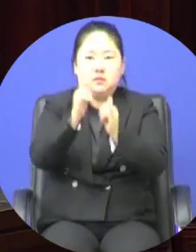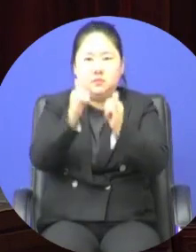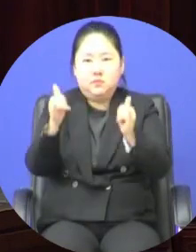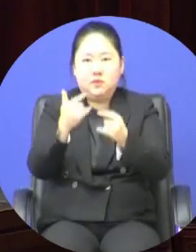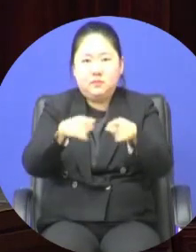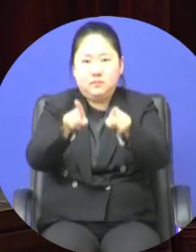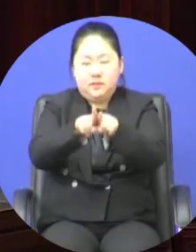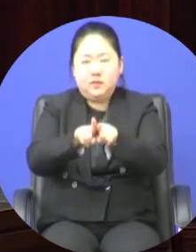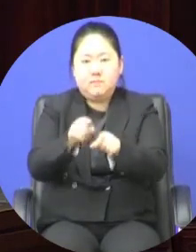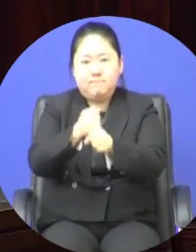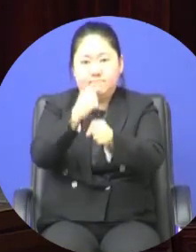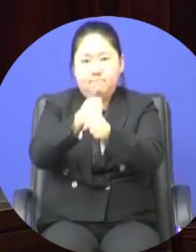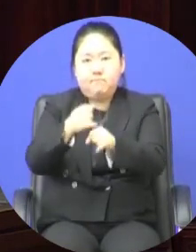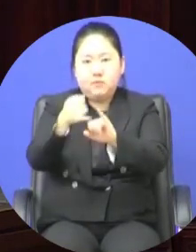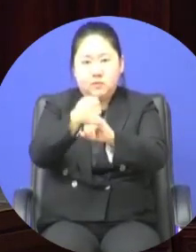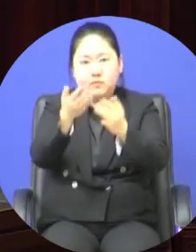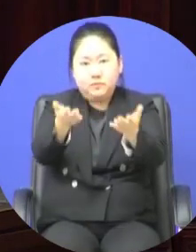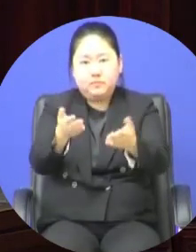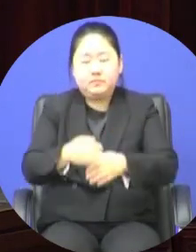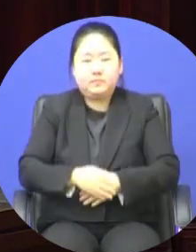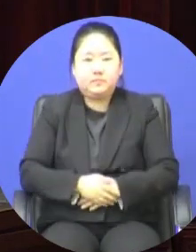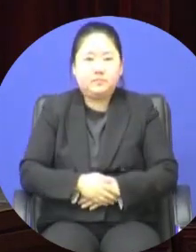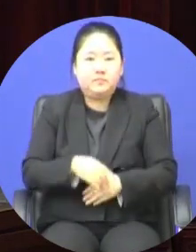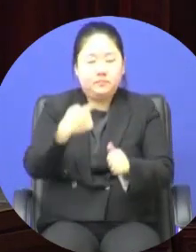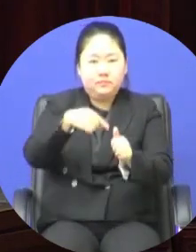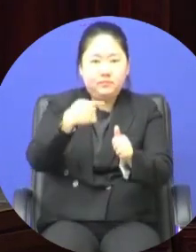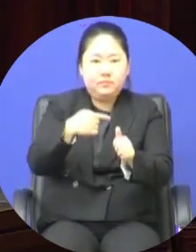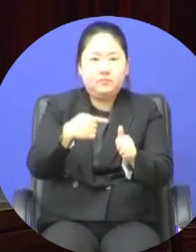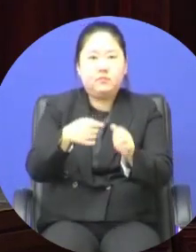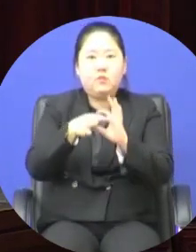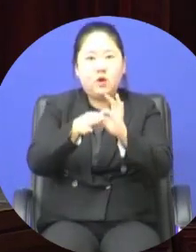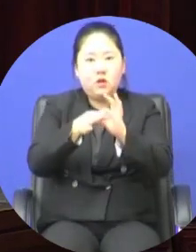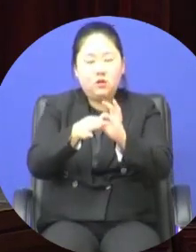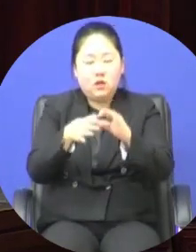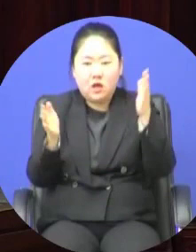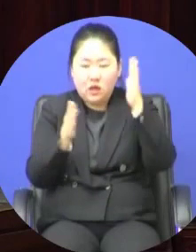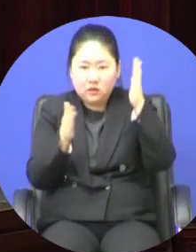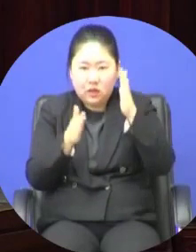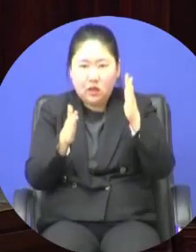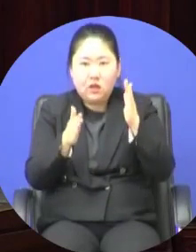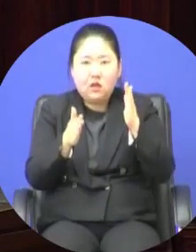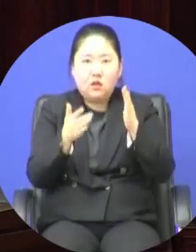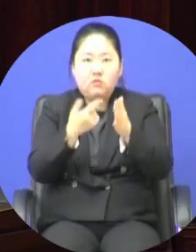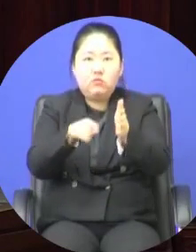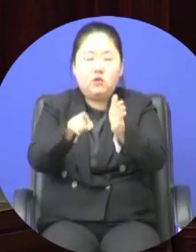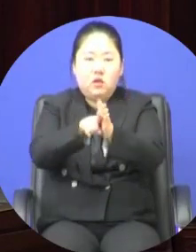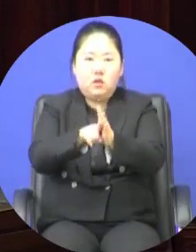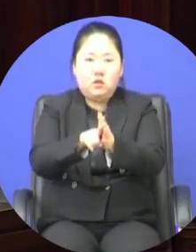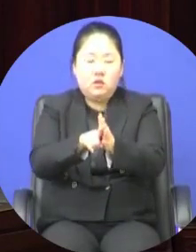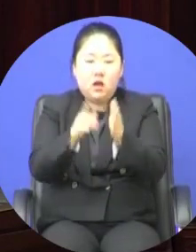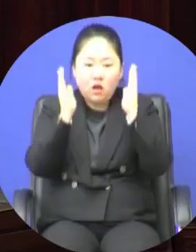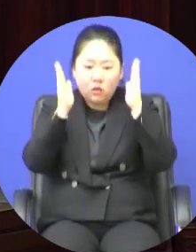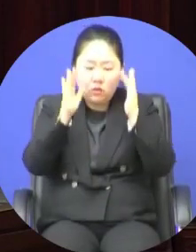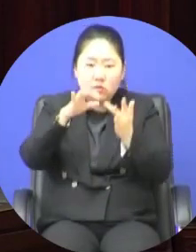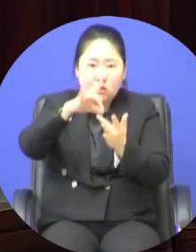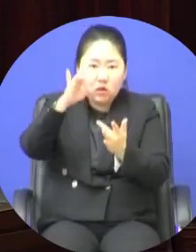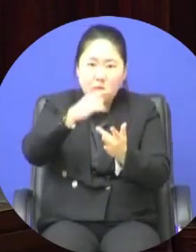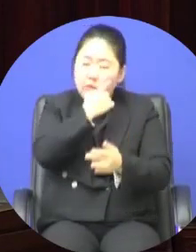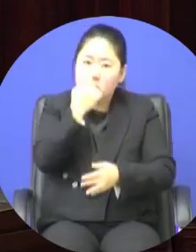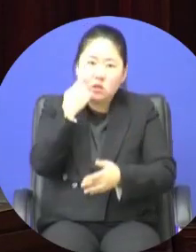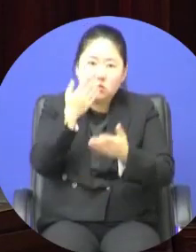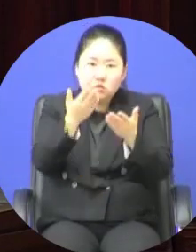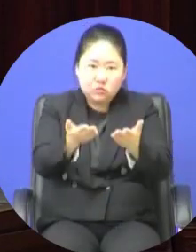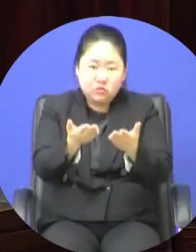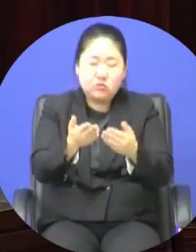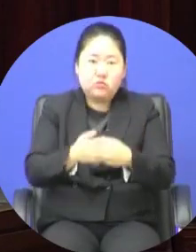가겠습니다. 교육과 관련한 가계 지출을 지원하고 학생의 학습 선택권을 보장하며 학교 시설 개선 사업을